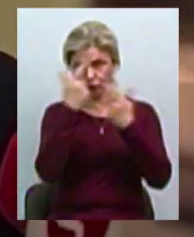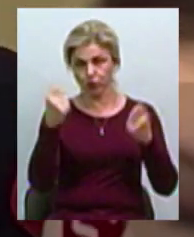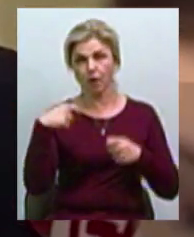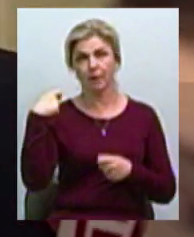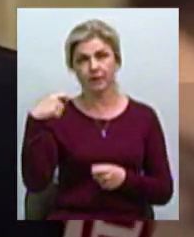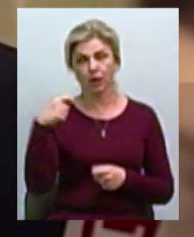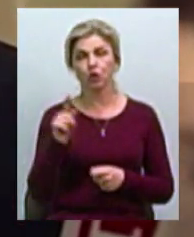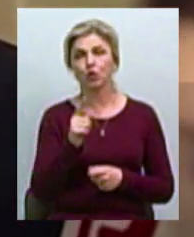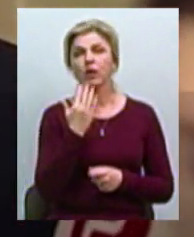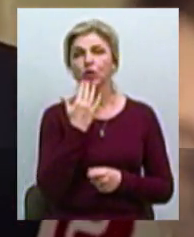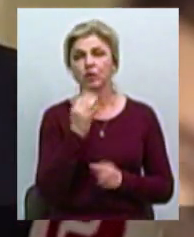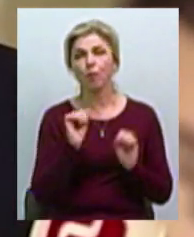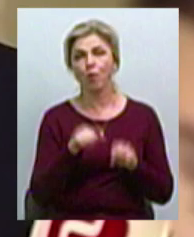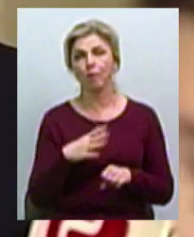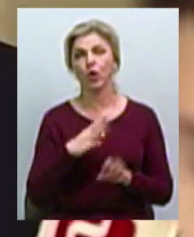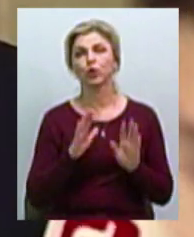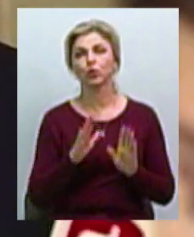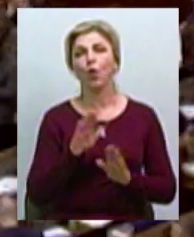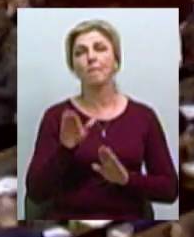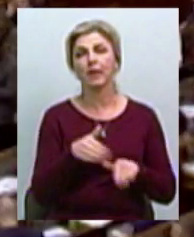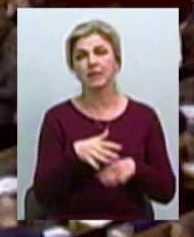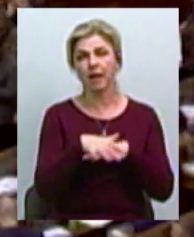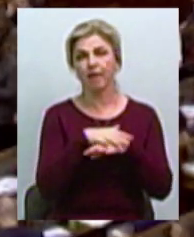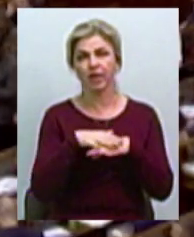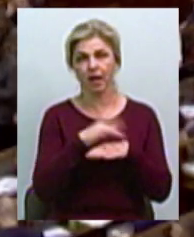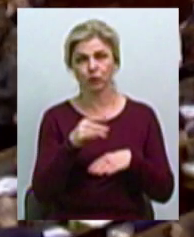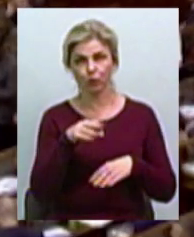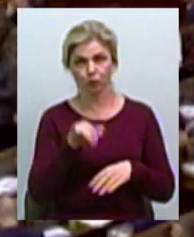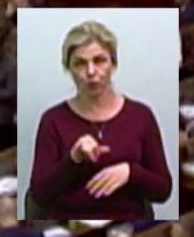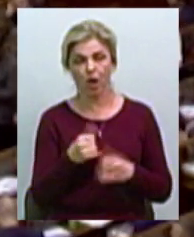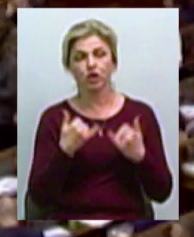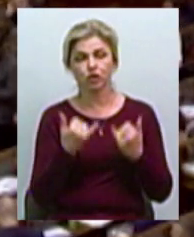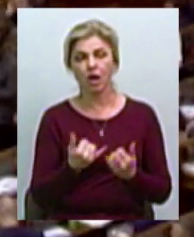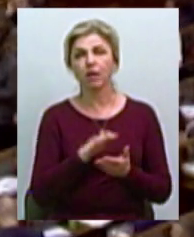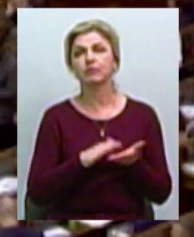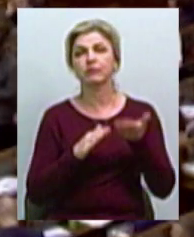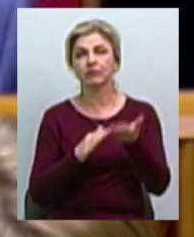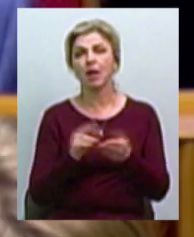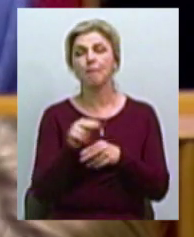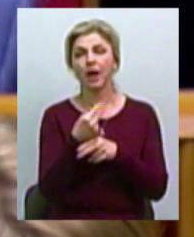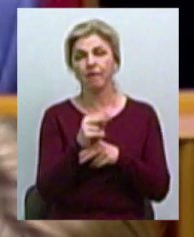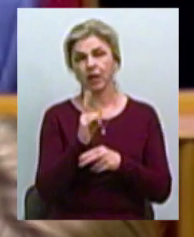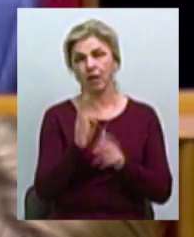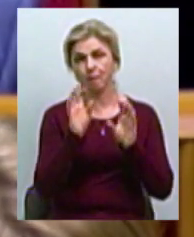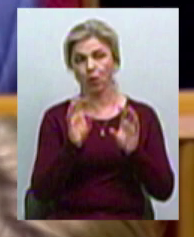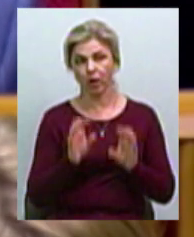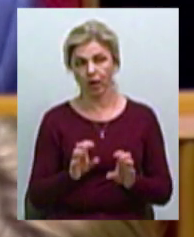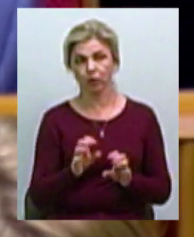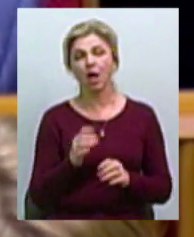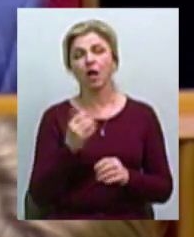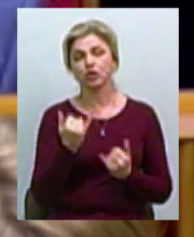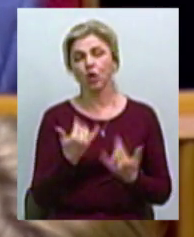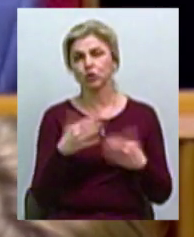те, що іноземці можуть бути тільки після референдуму. Зараз же депутати мають подати правки до проєкту. На тепер подали понад